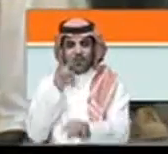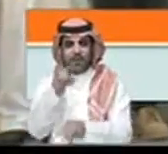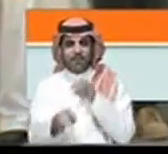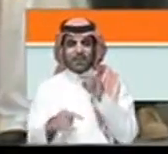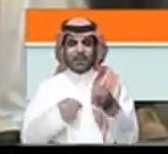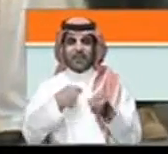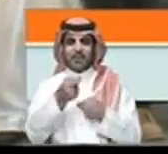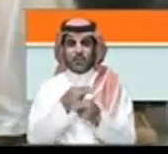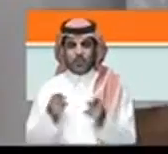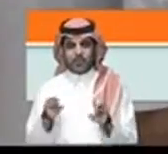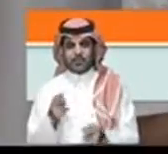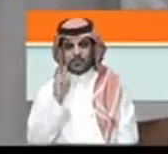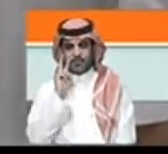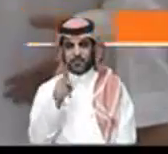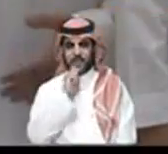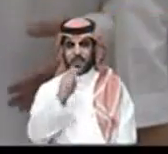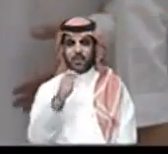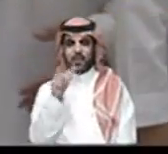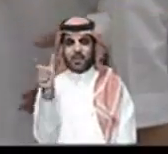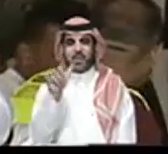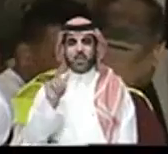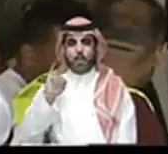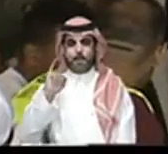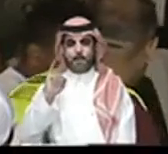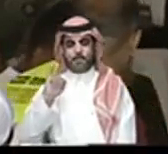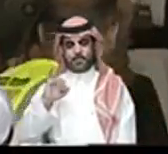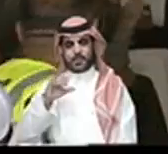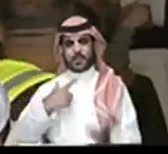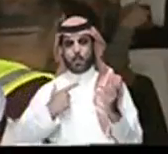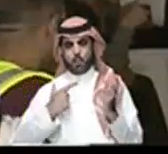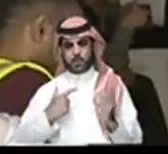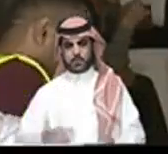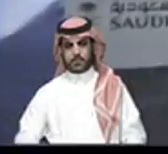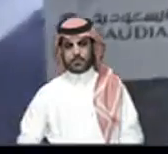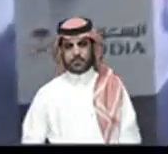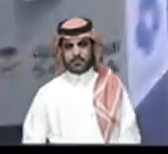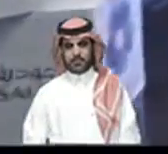المملكه محمد الرحيل مطار الخليج اليوم تبوك